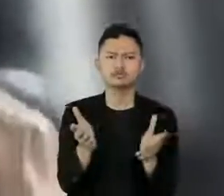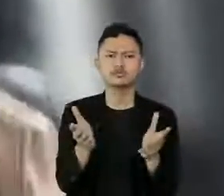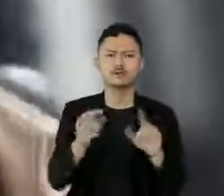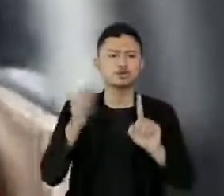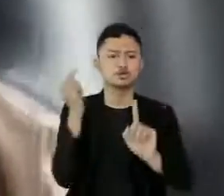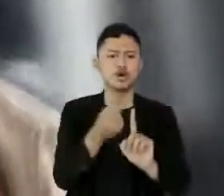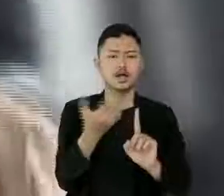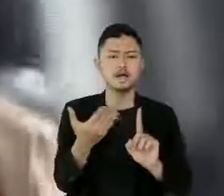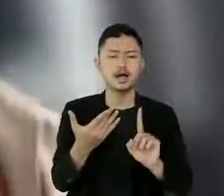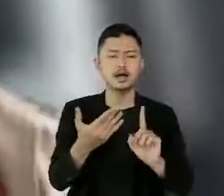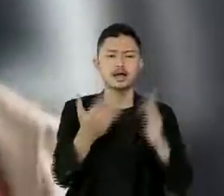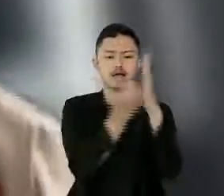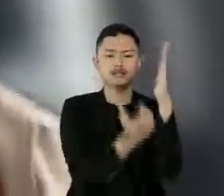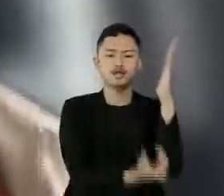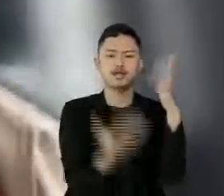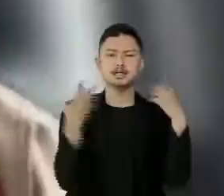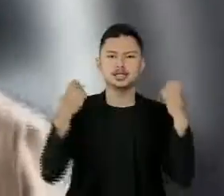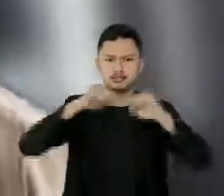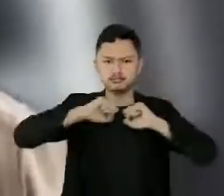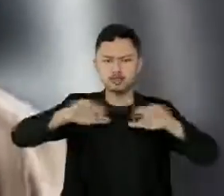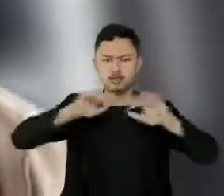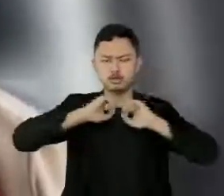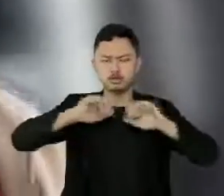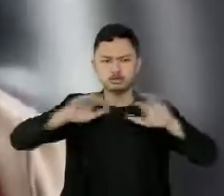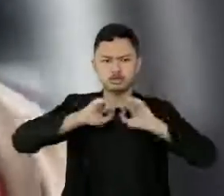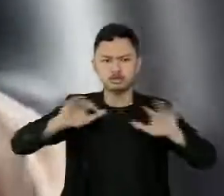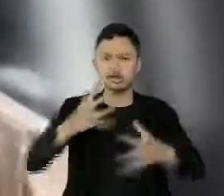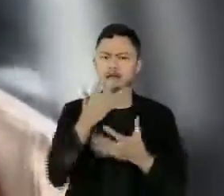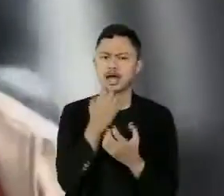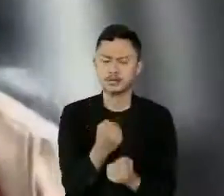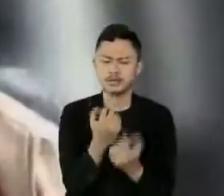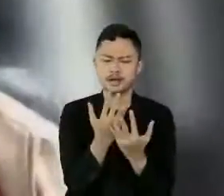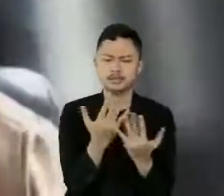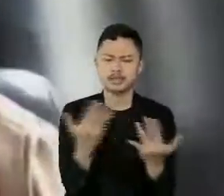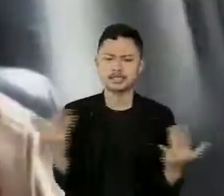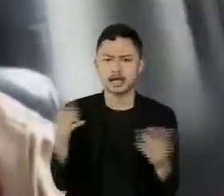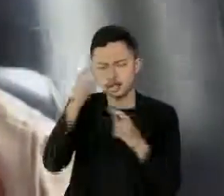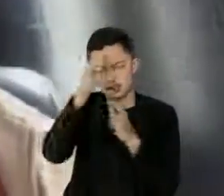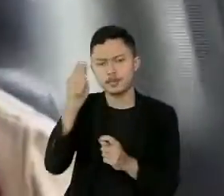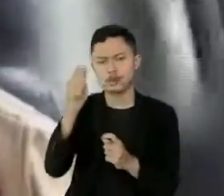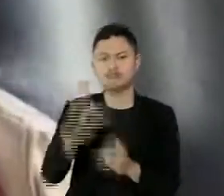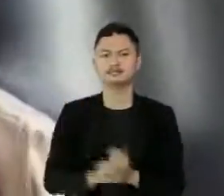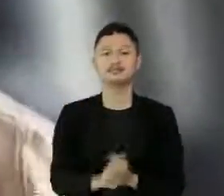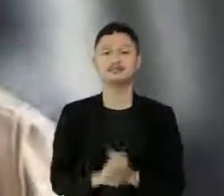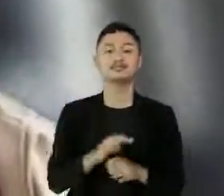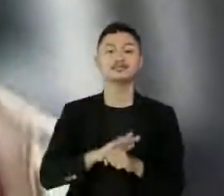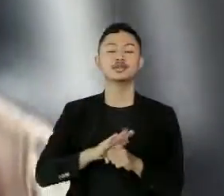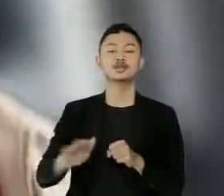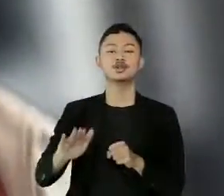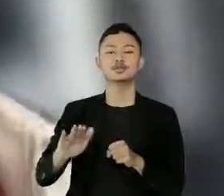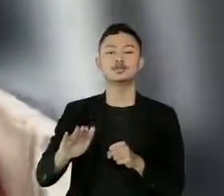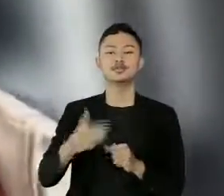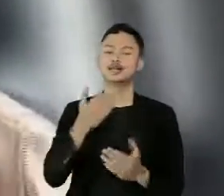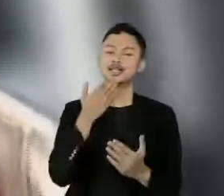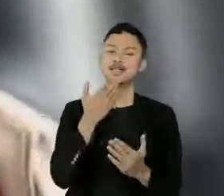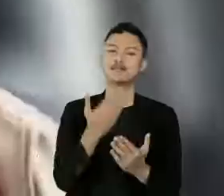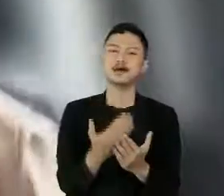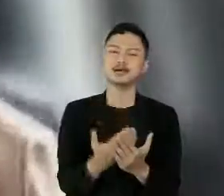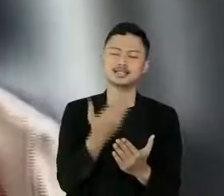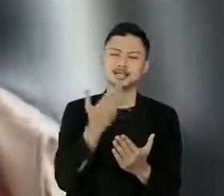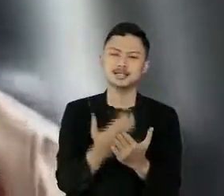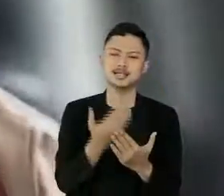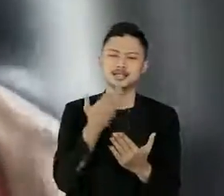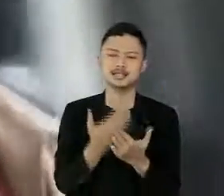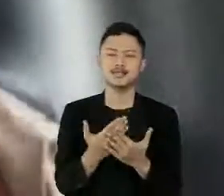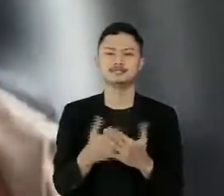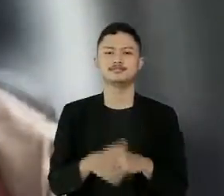protokol kesehatan agar bisa dipatuhi oleh masyarakat dalam kegiatan berwisata. Demikian Pak Troy, saya ucapkan terima kasih sekali